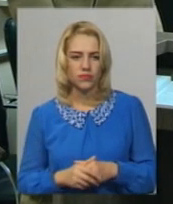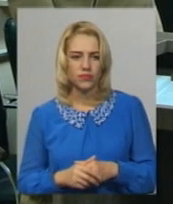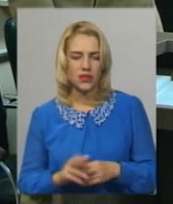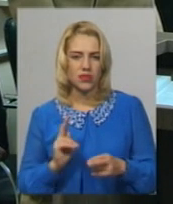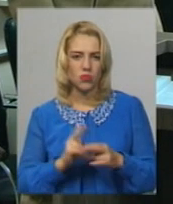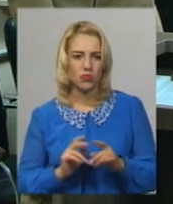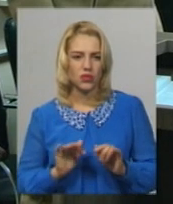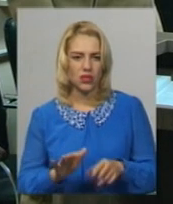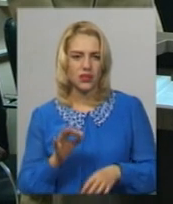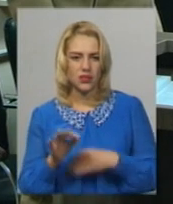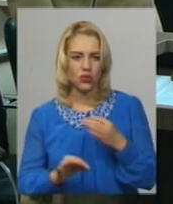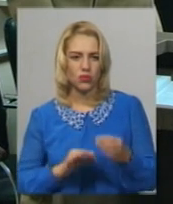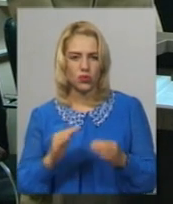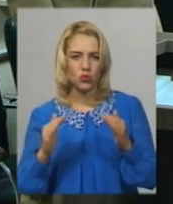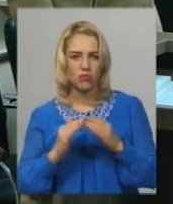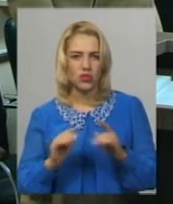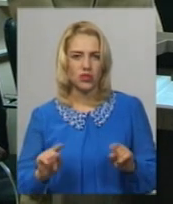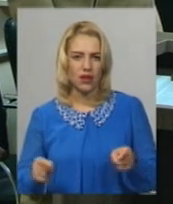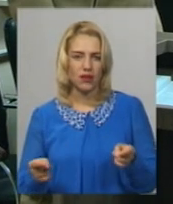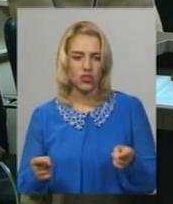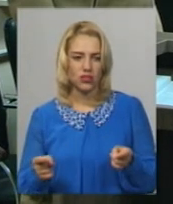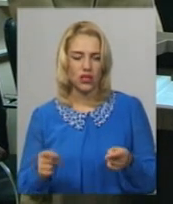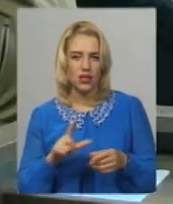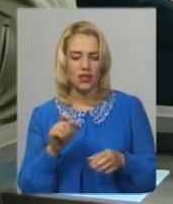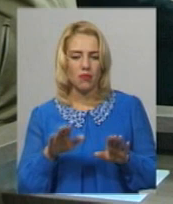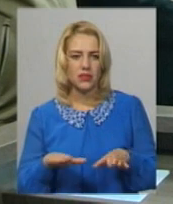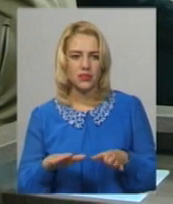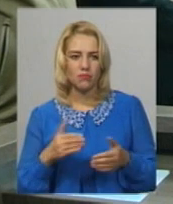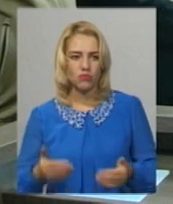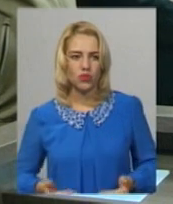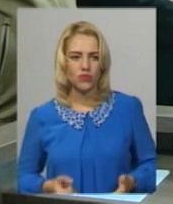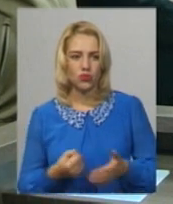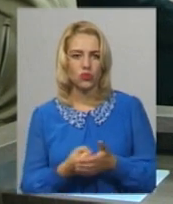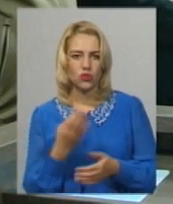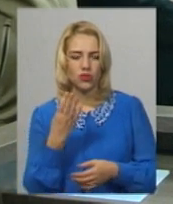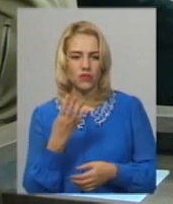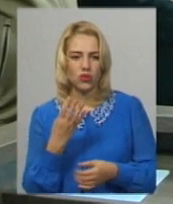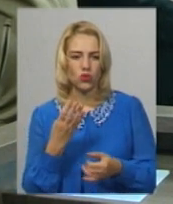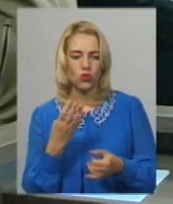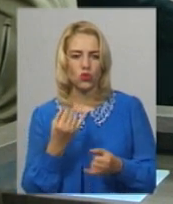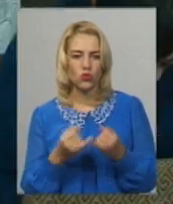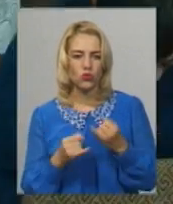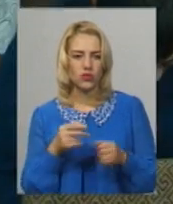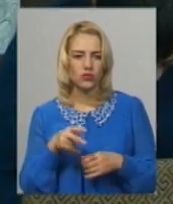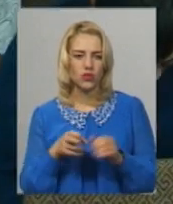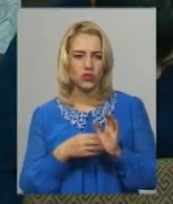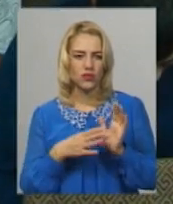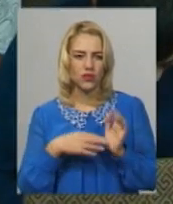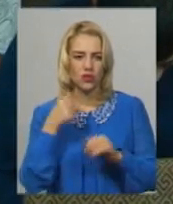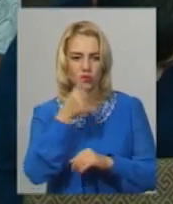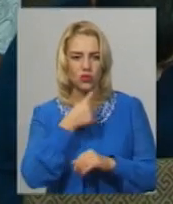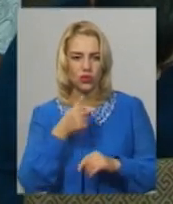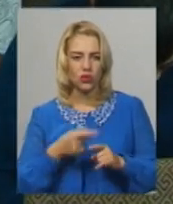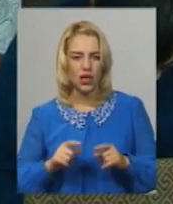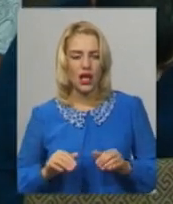захід у вигляді цілодобового домашнього арешту за місцем проживання до 4 жовтня 2019 року. Адвокат у справі